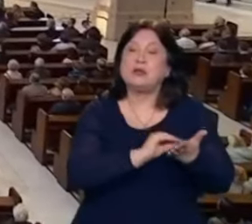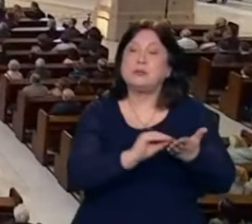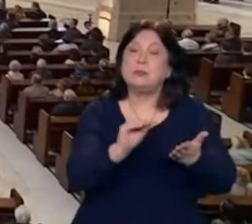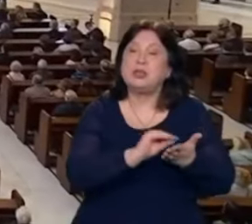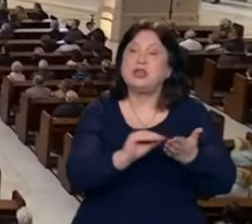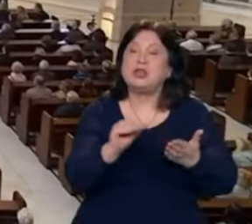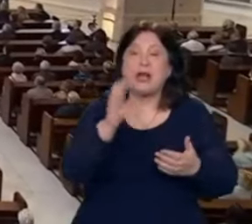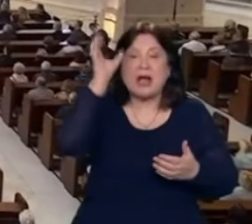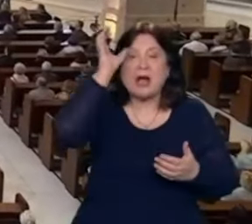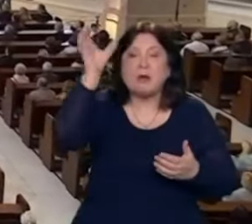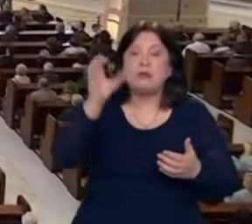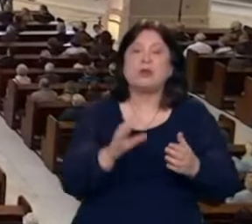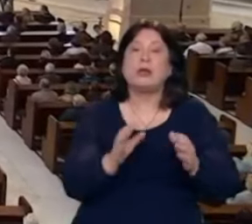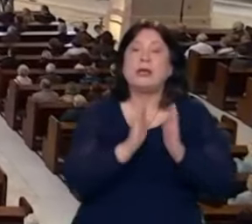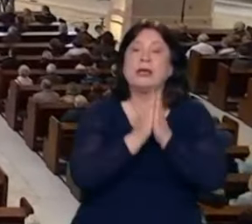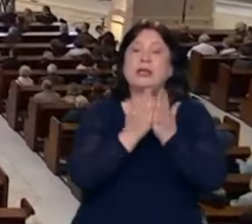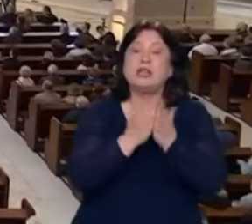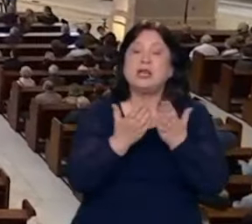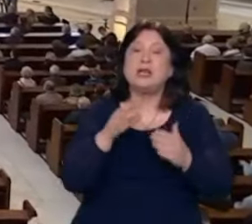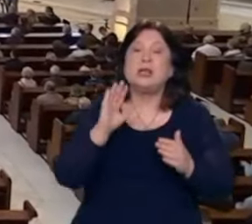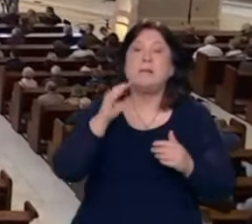autor Księgi